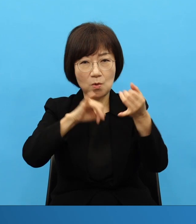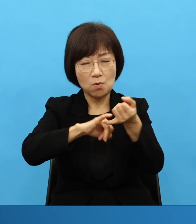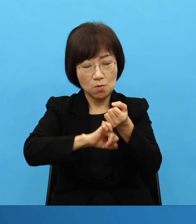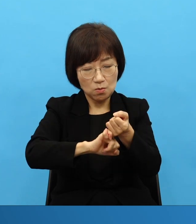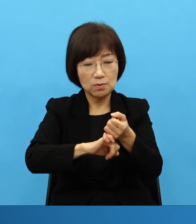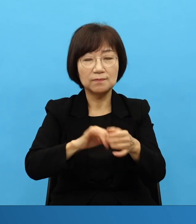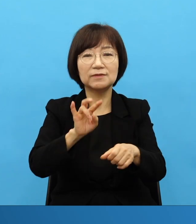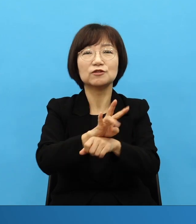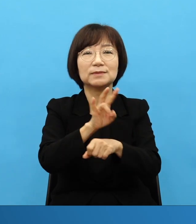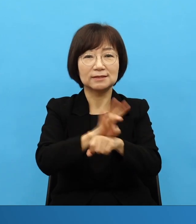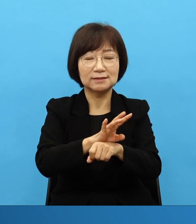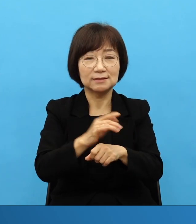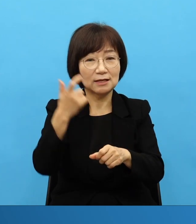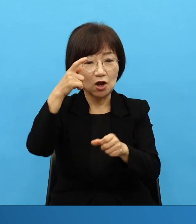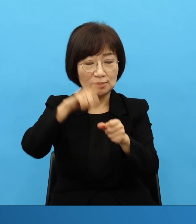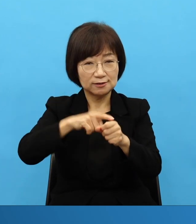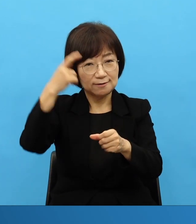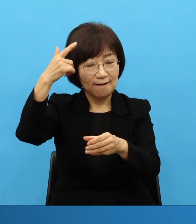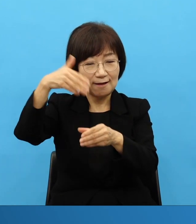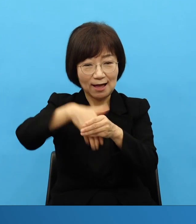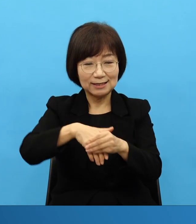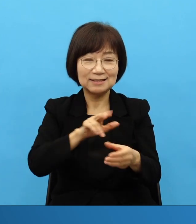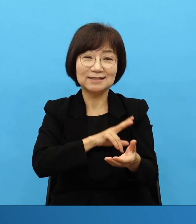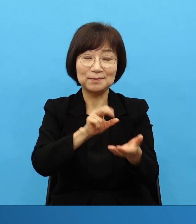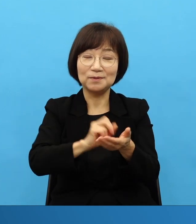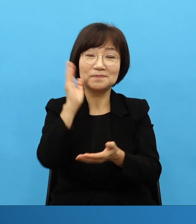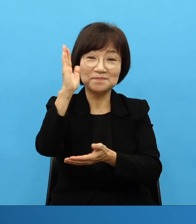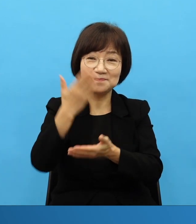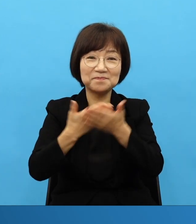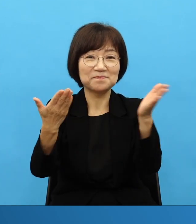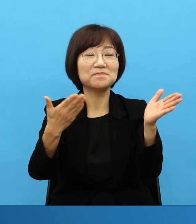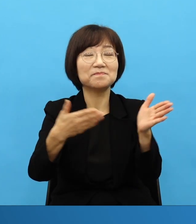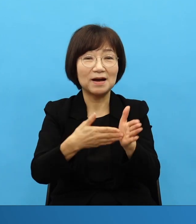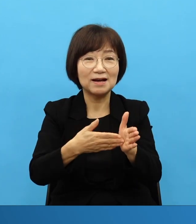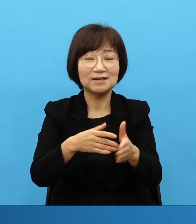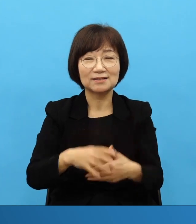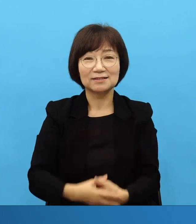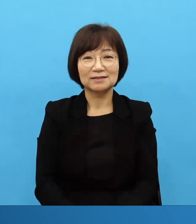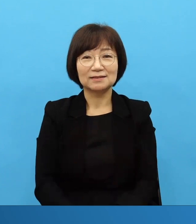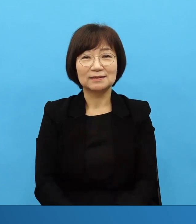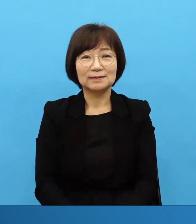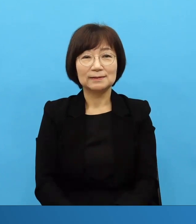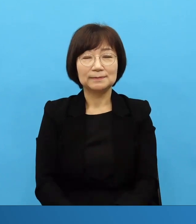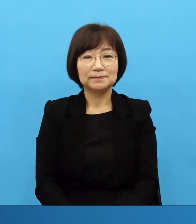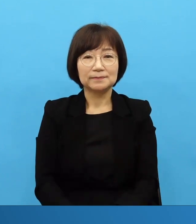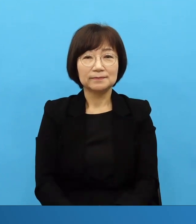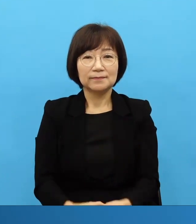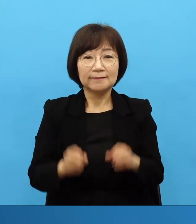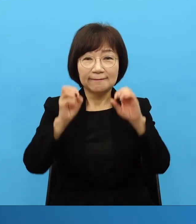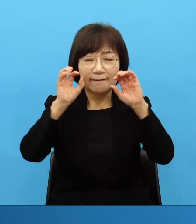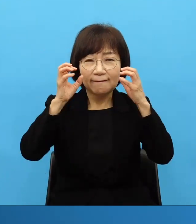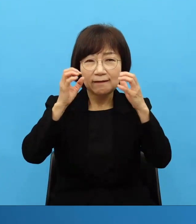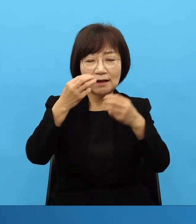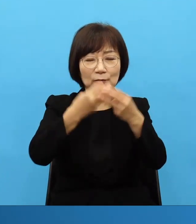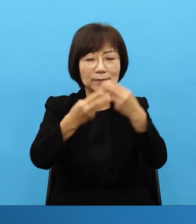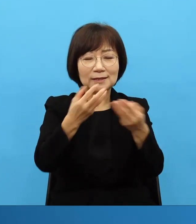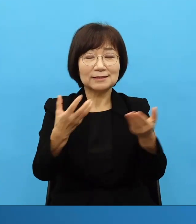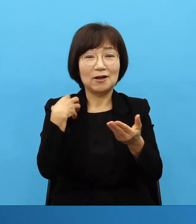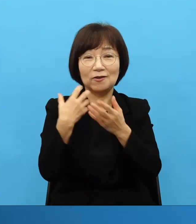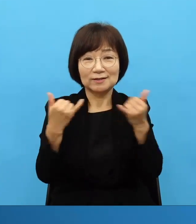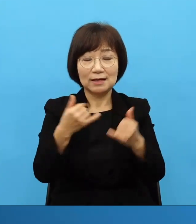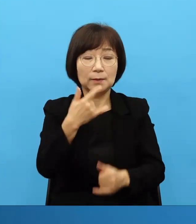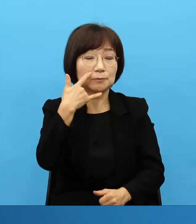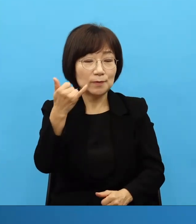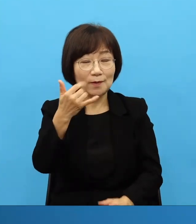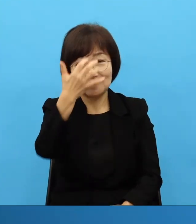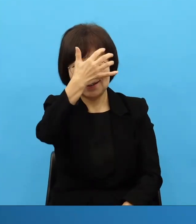24, 영적 각인이란 제목으로 말씀이 선포됐습니다. 유아유치 랩넌트 사역자와 부모,